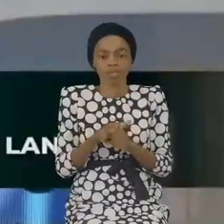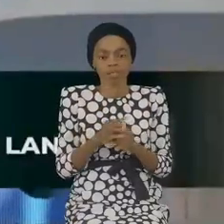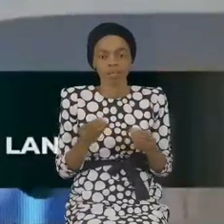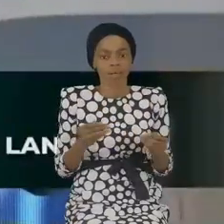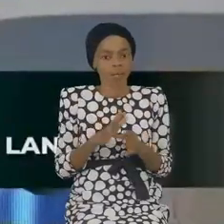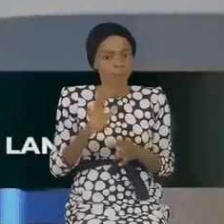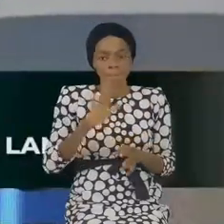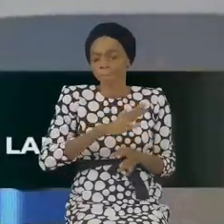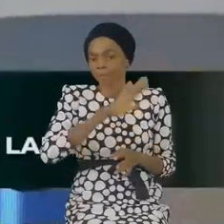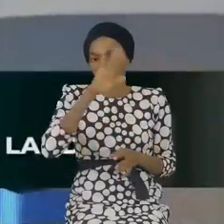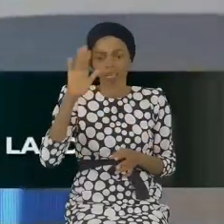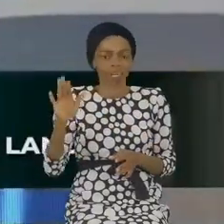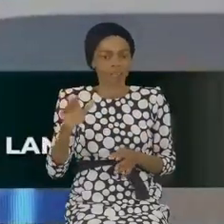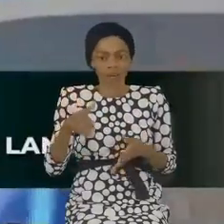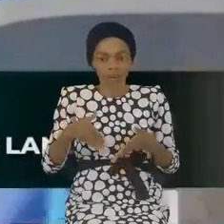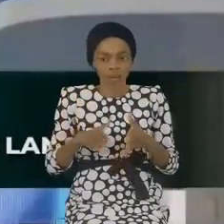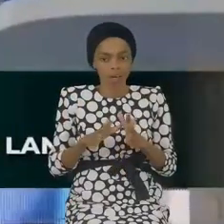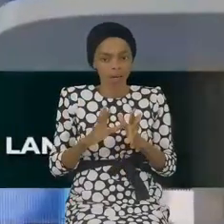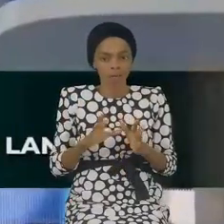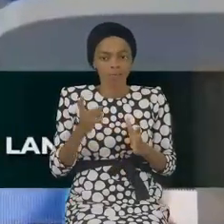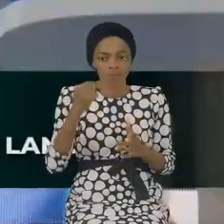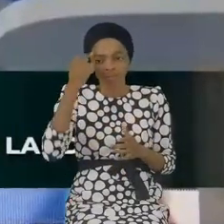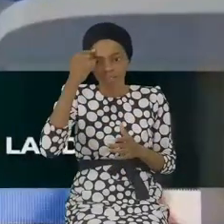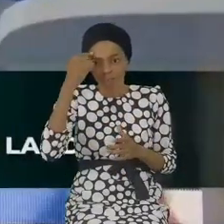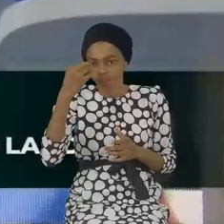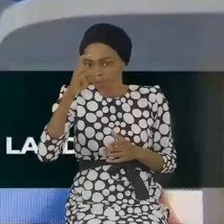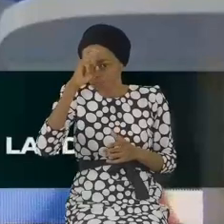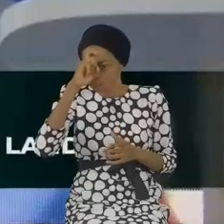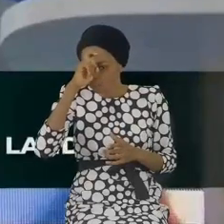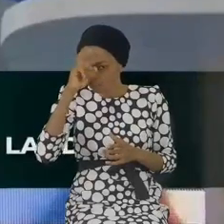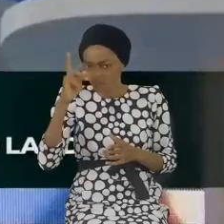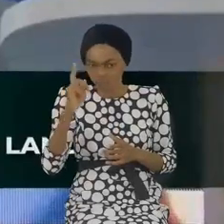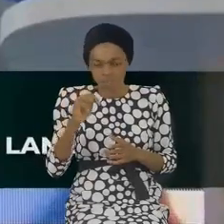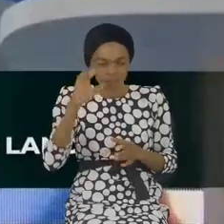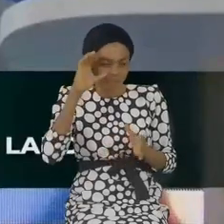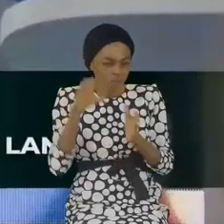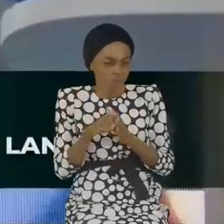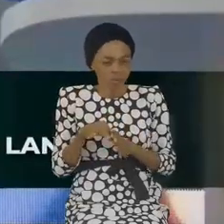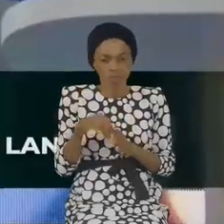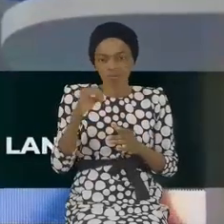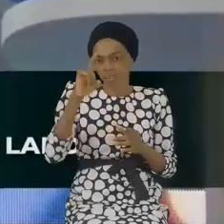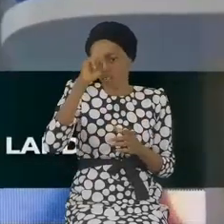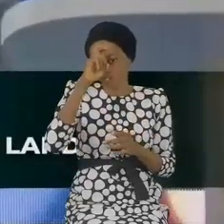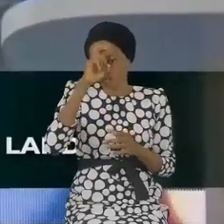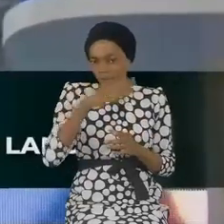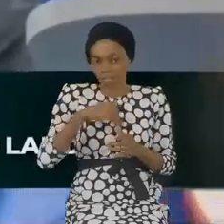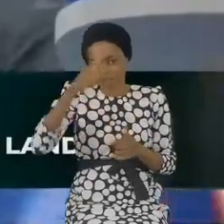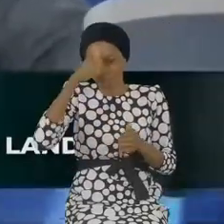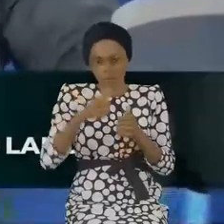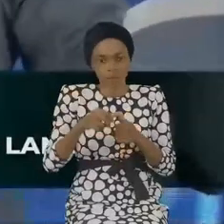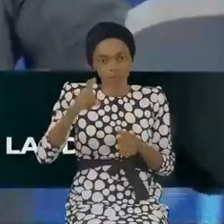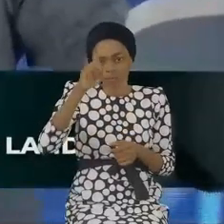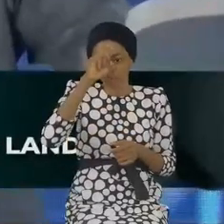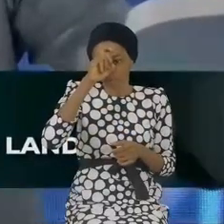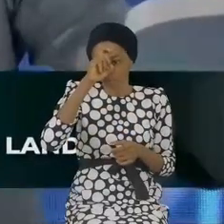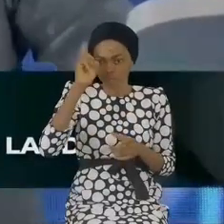Ne jamais laisser les passes, la pensée ou l'image d'Égypte de